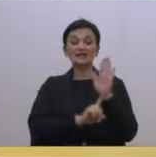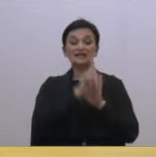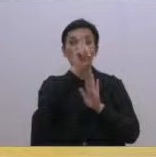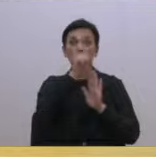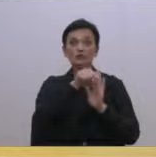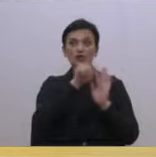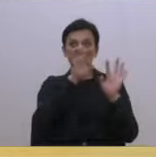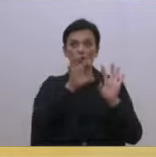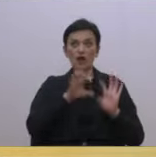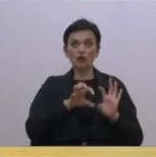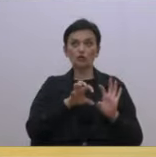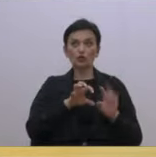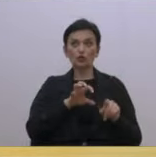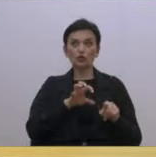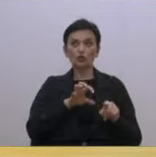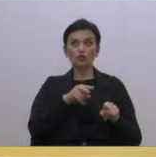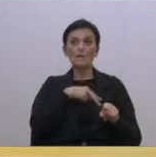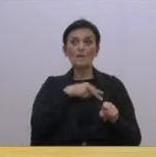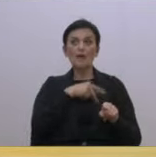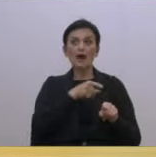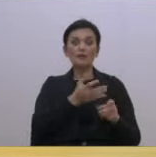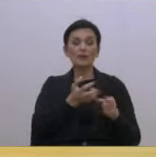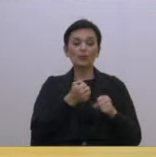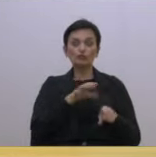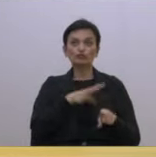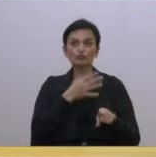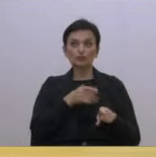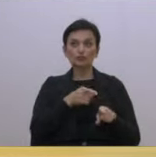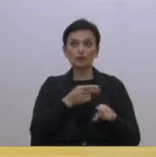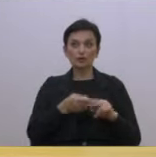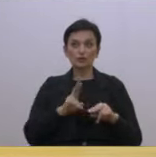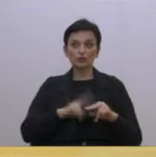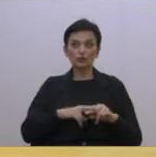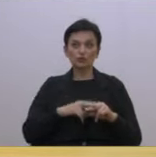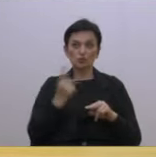kanons, romelits miigo parlamentma.